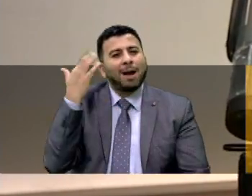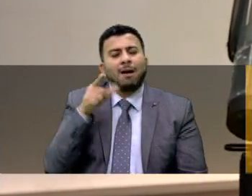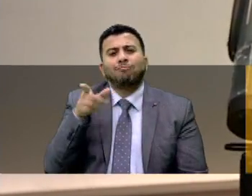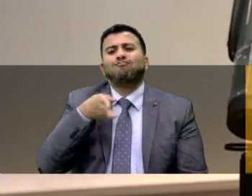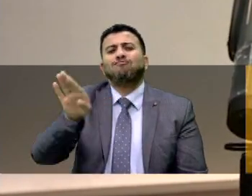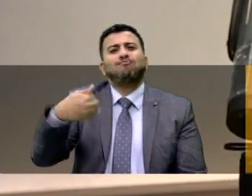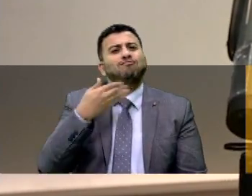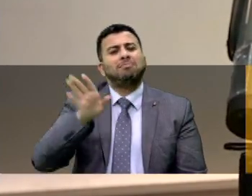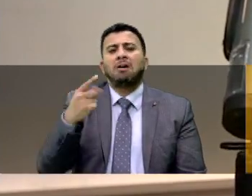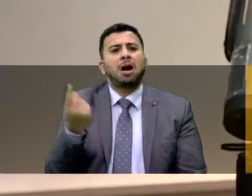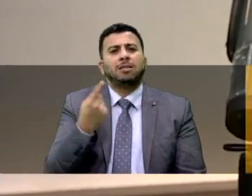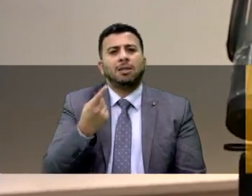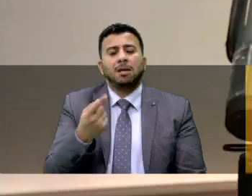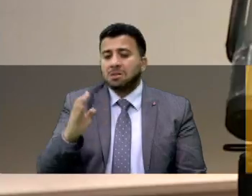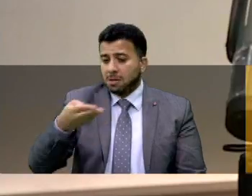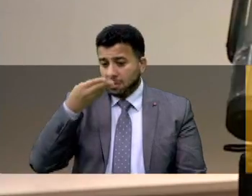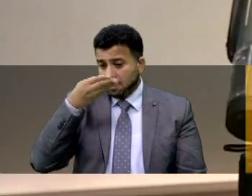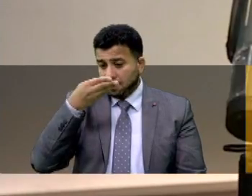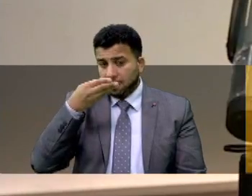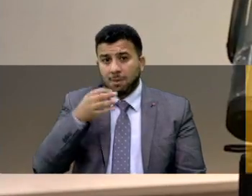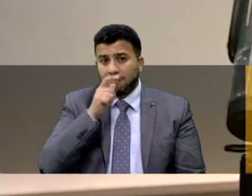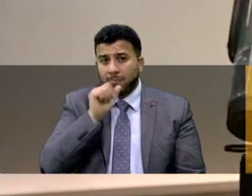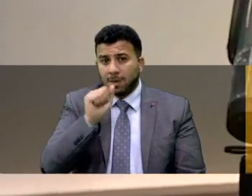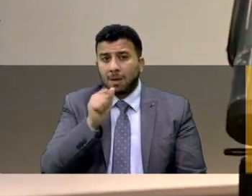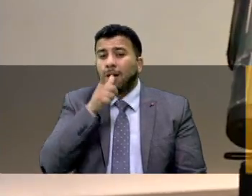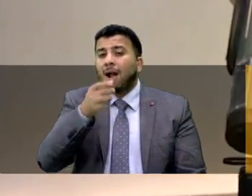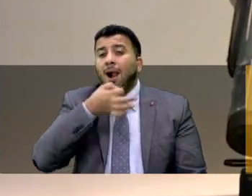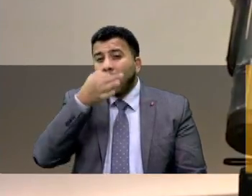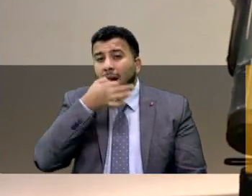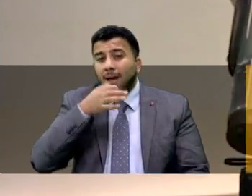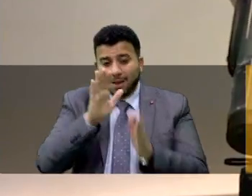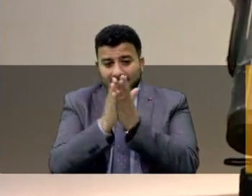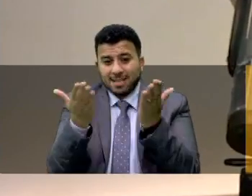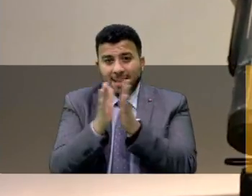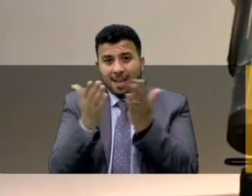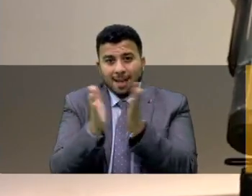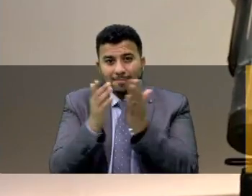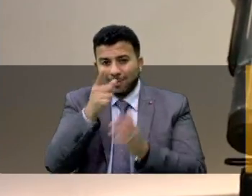ولو حد يقرأ كتاب سرد الذات اللي فيه